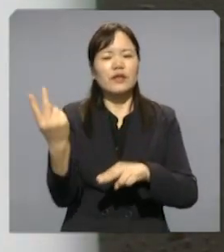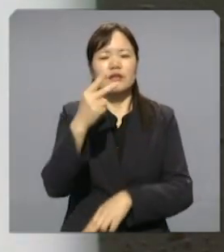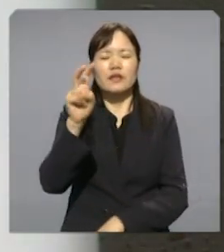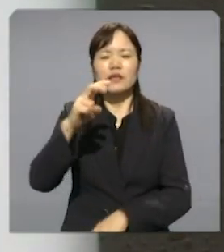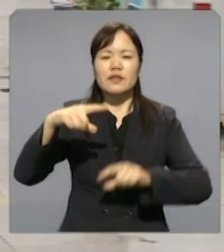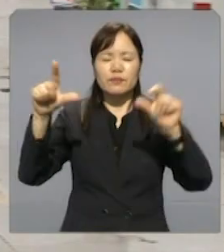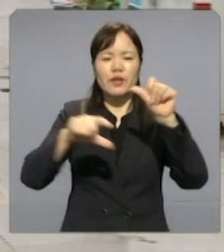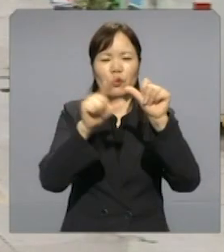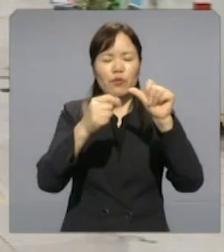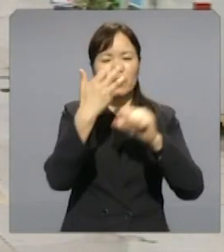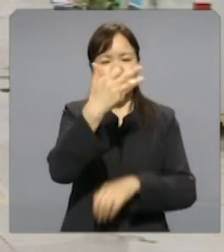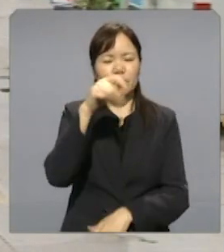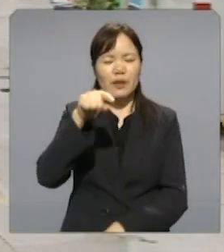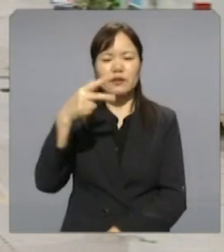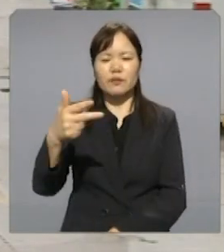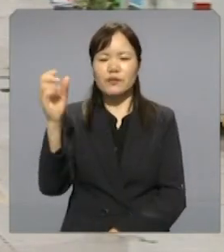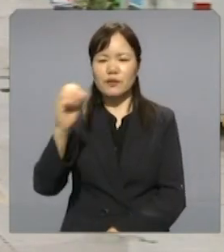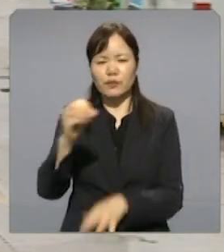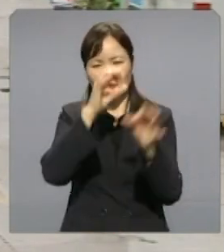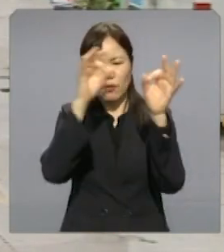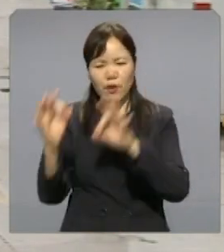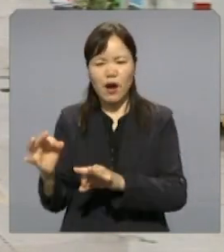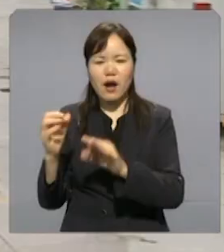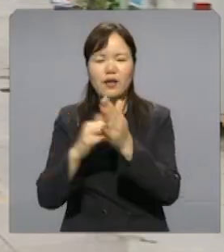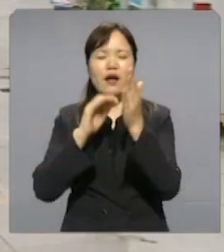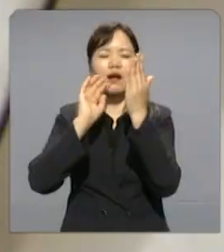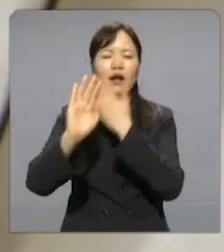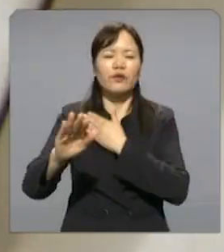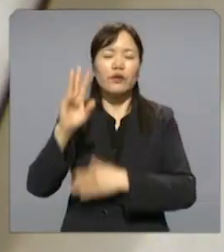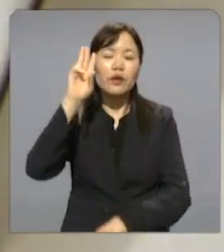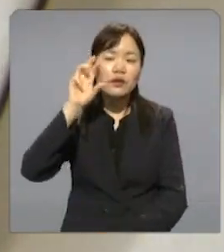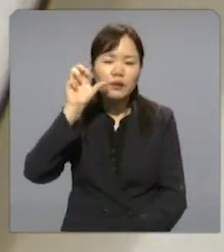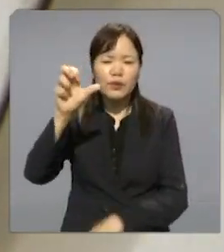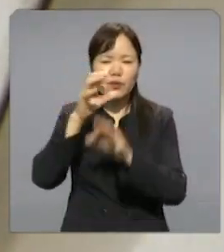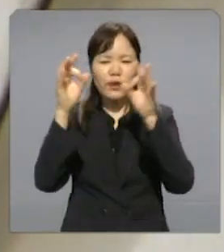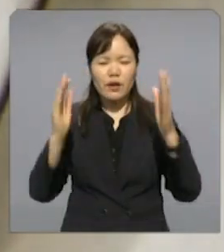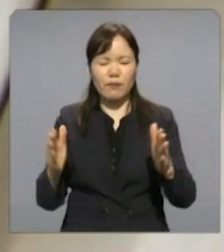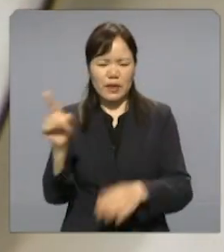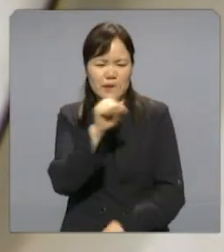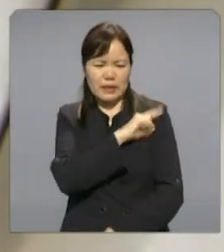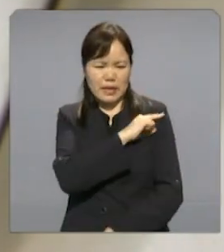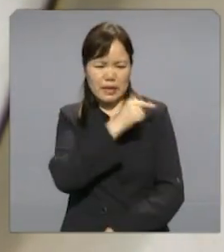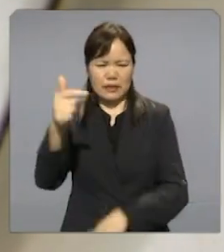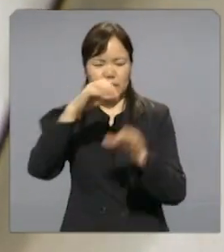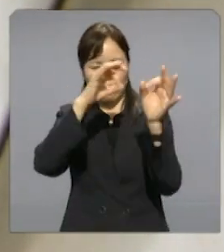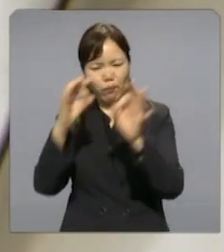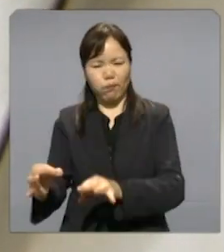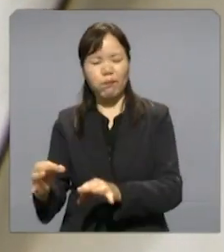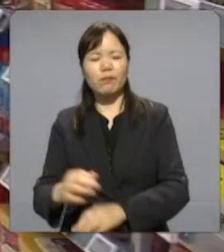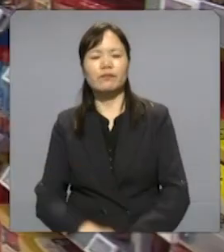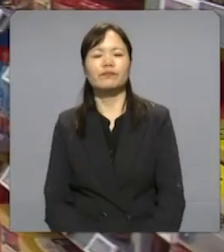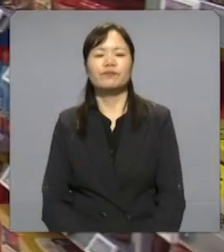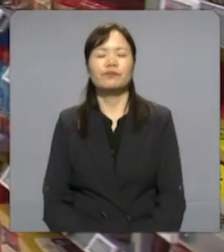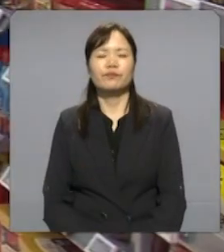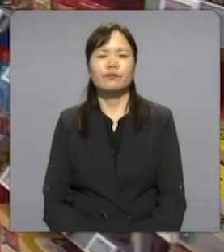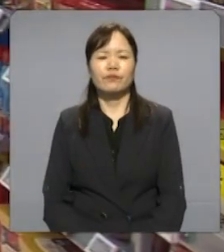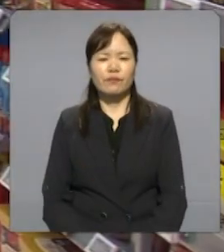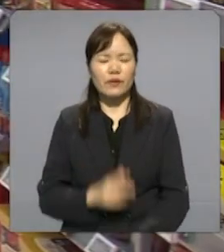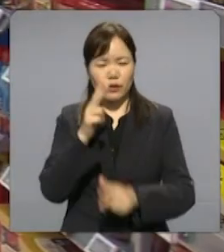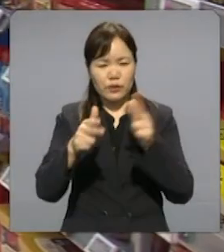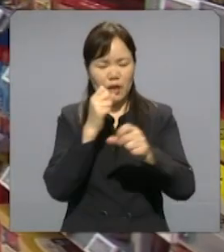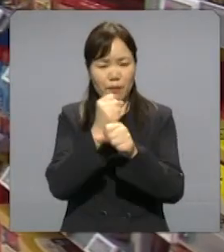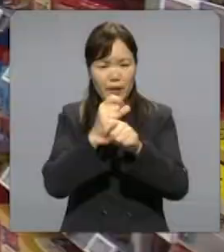5월에 18.7% 하락한 이후 35개월 만에 가장 큰 폭으로 내렸습니다.